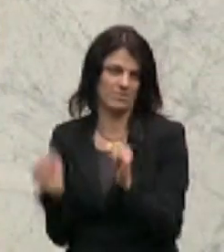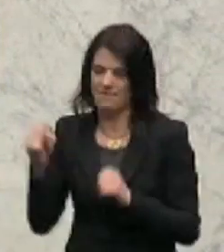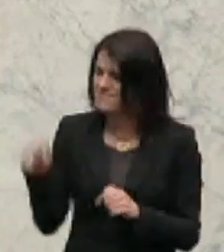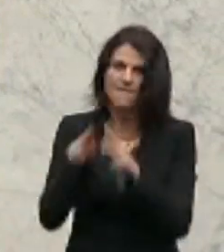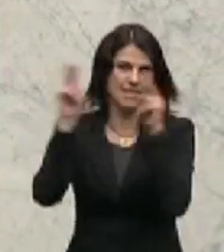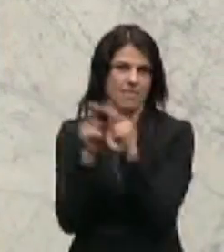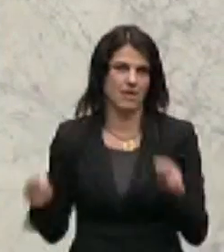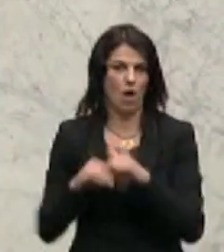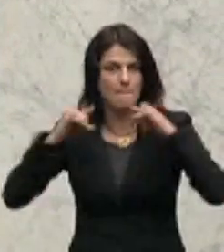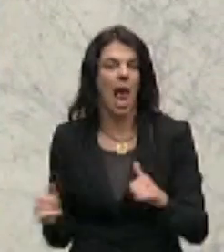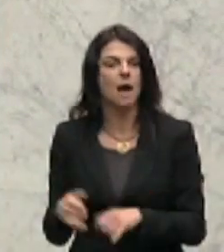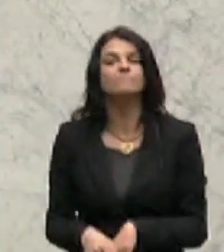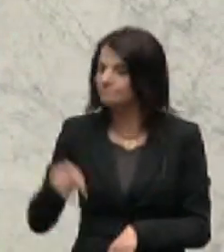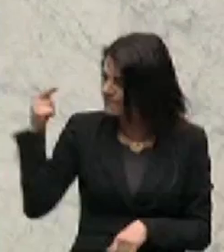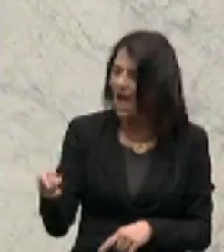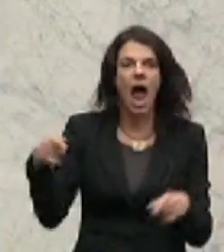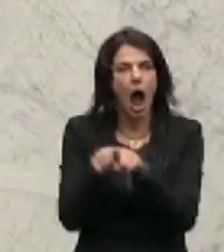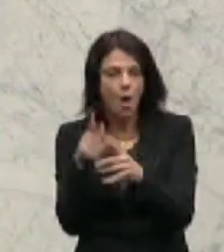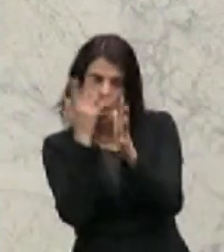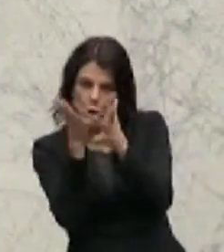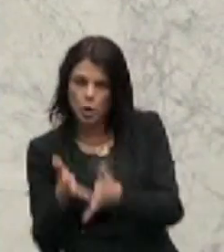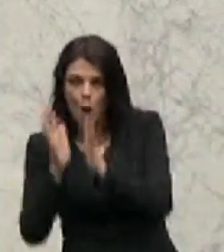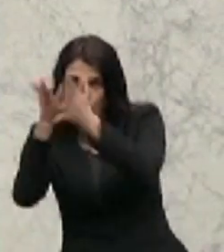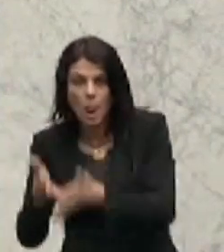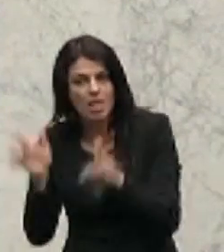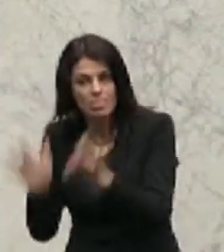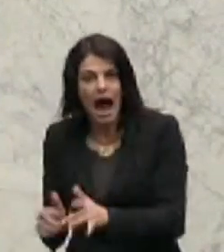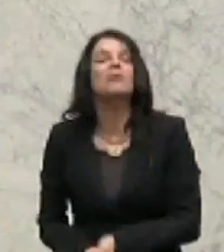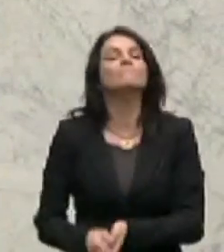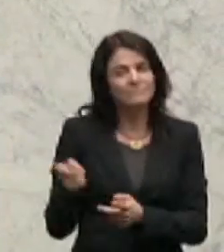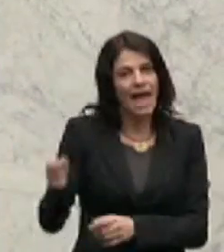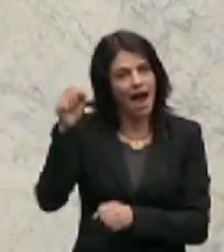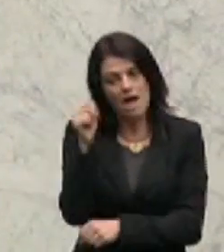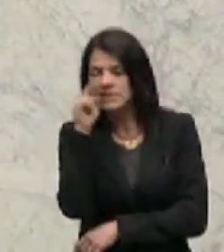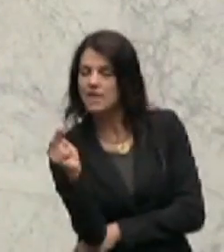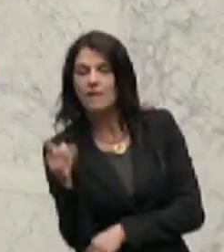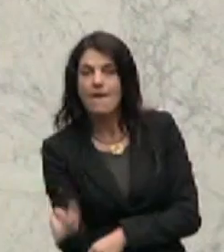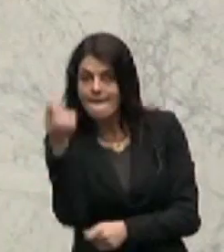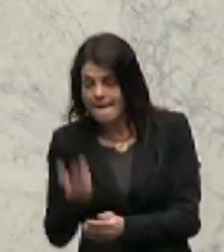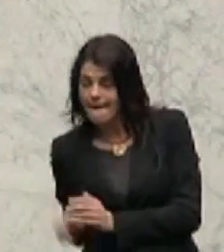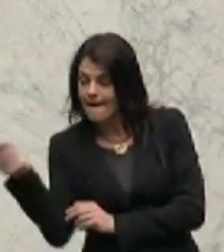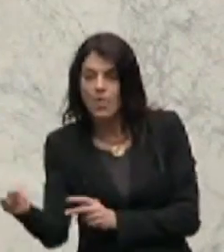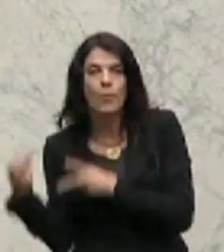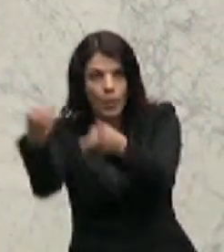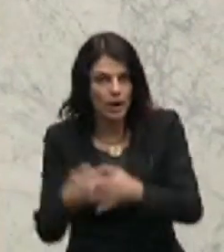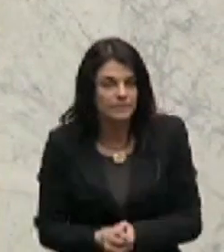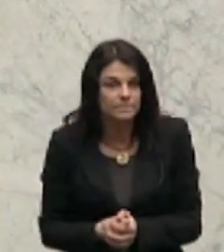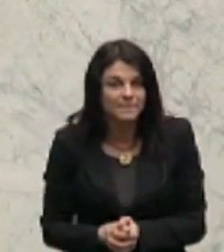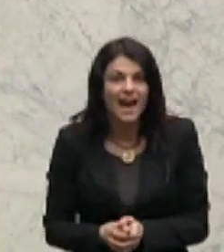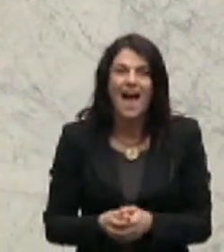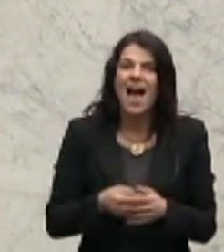internationalen Banken, haben auch die Kontrollmechanismen dazu, dass man sieht, was mit dem Geld passiert. Die